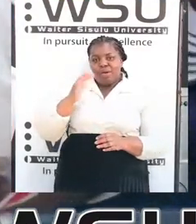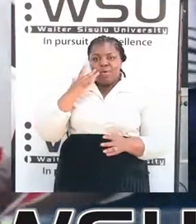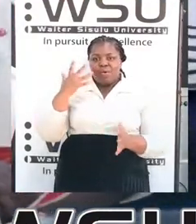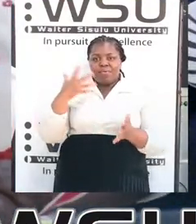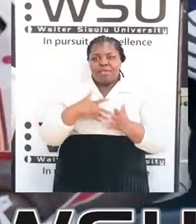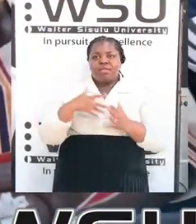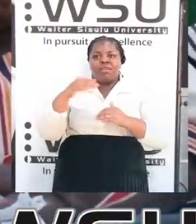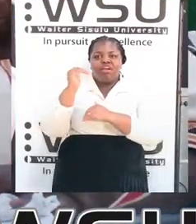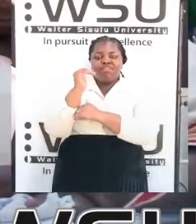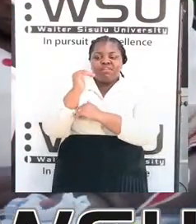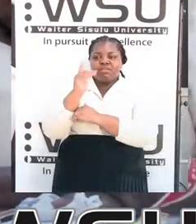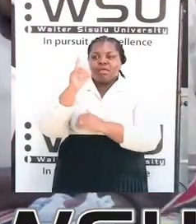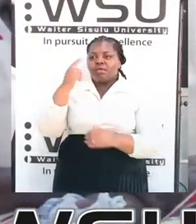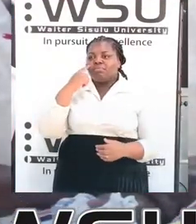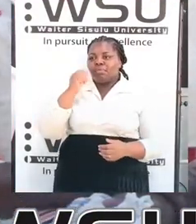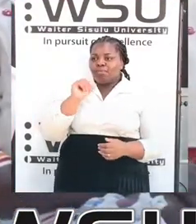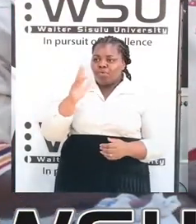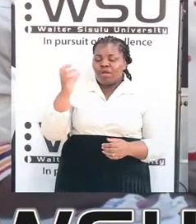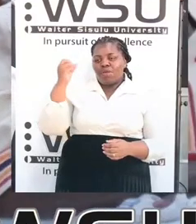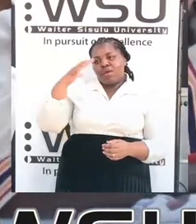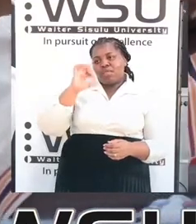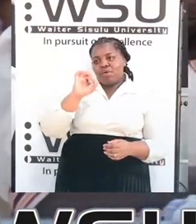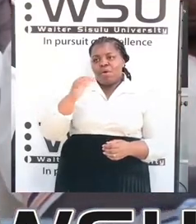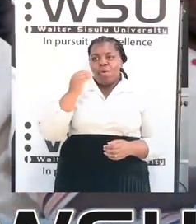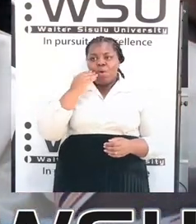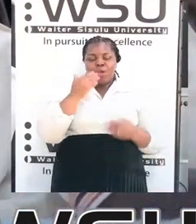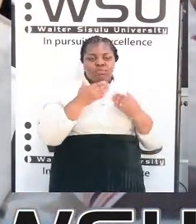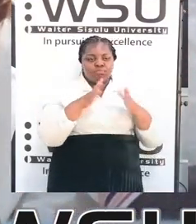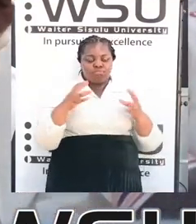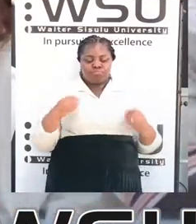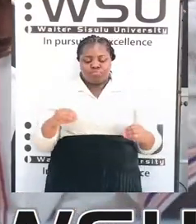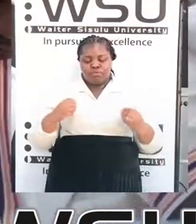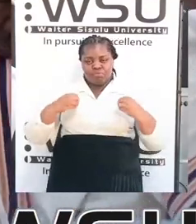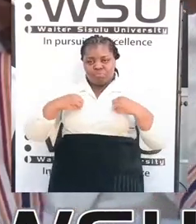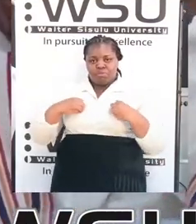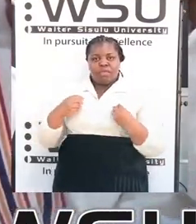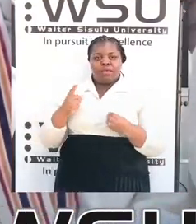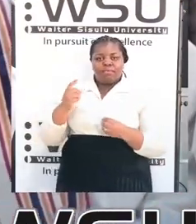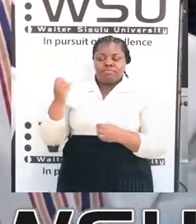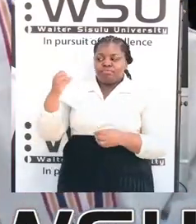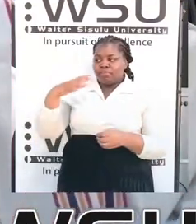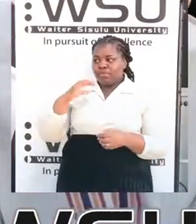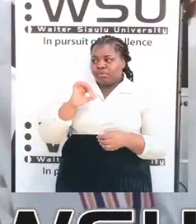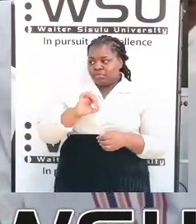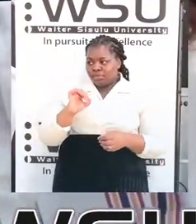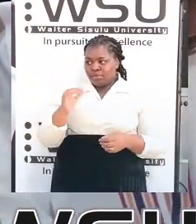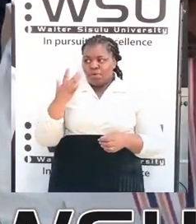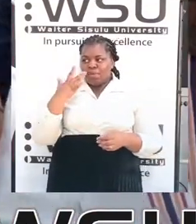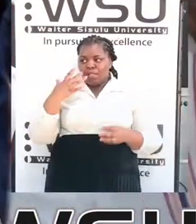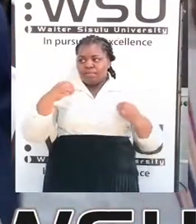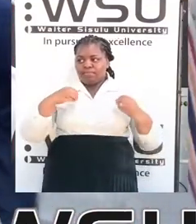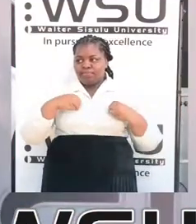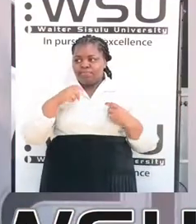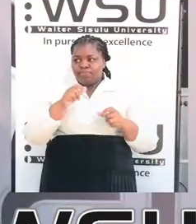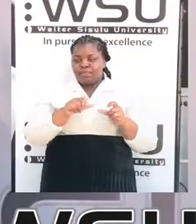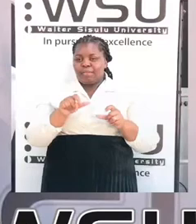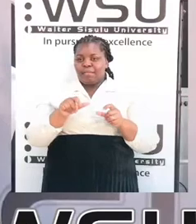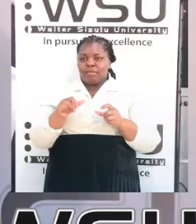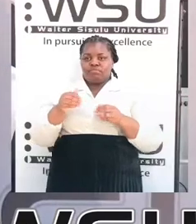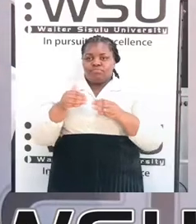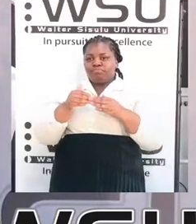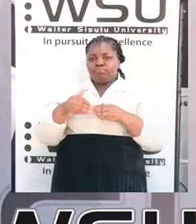bengenile ezi-ofisini makuvele ukukhanya kwabo. Bevula amashishini makuvele ukukhanya kwakho. Sebephethe abantu